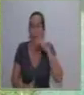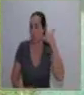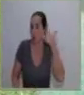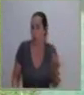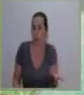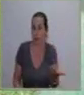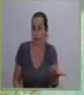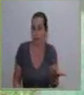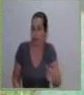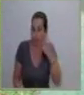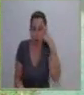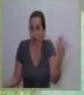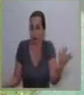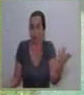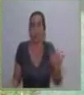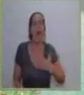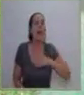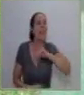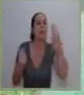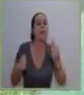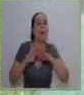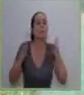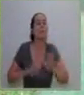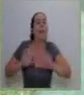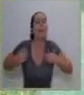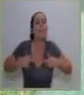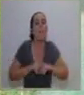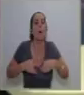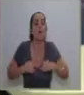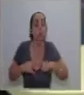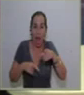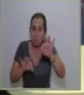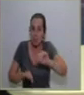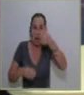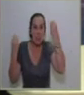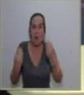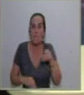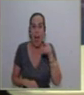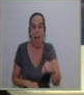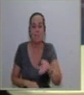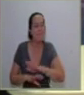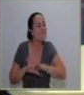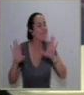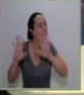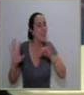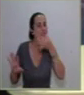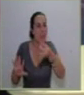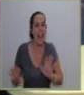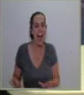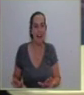ושירותים. ואתה יודע, אתם יודעים, אני הכי טובה בסוכות, אין עליי בסוכות. וואי, את באמת הכי טובה בתחום, אין ספק לגבי